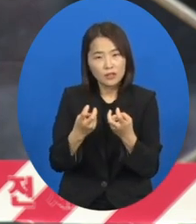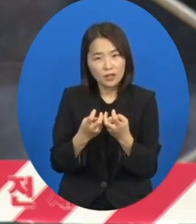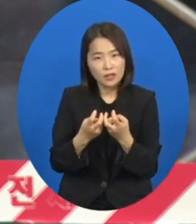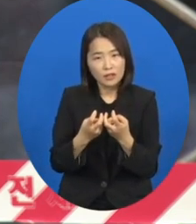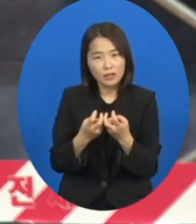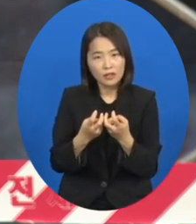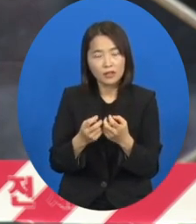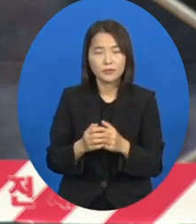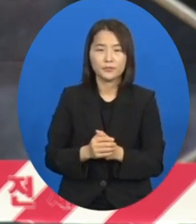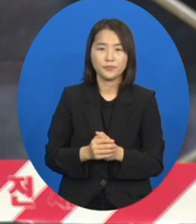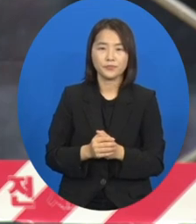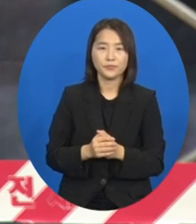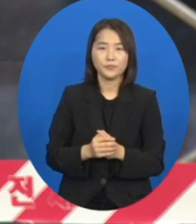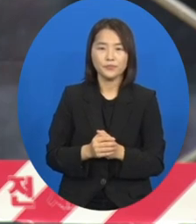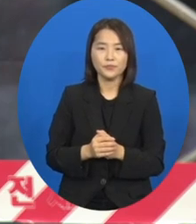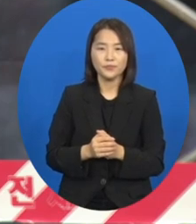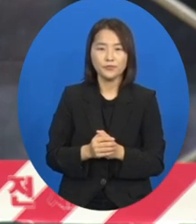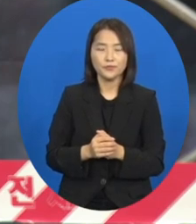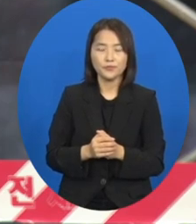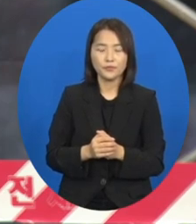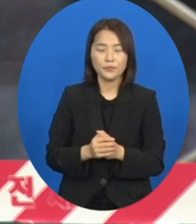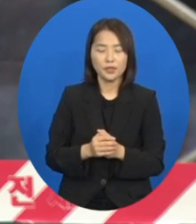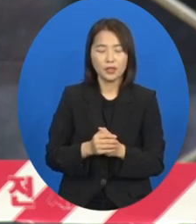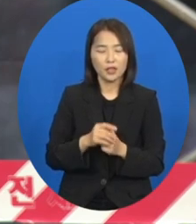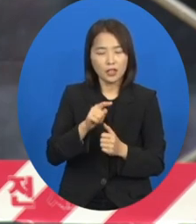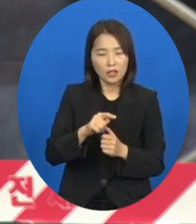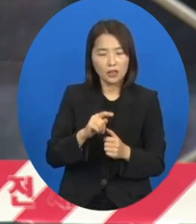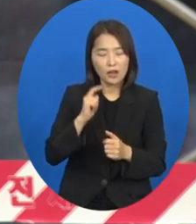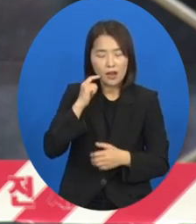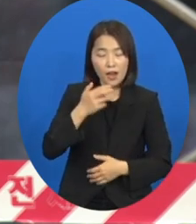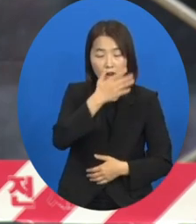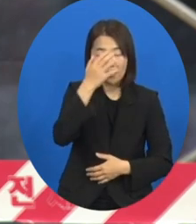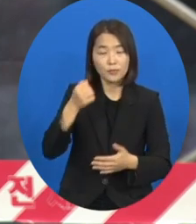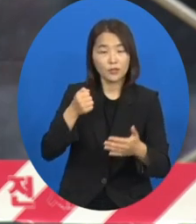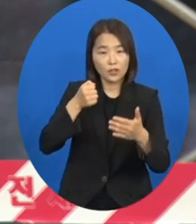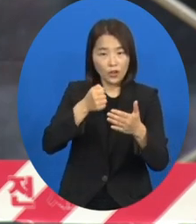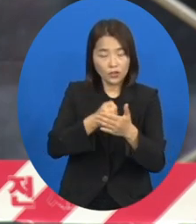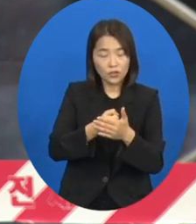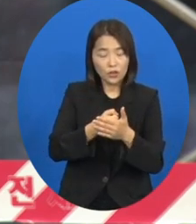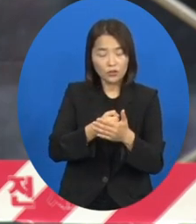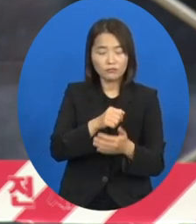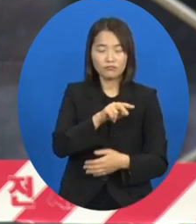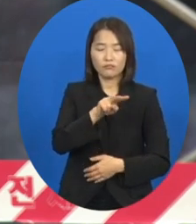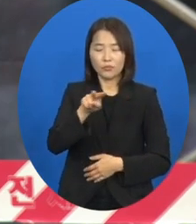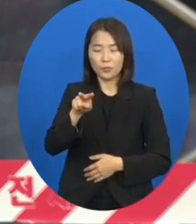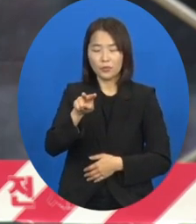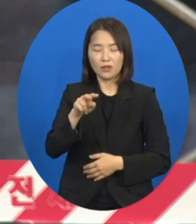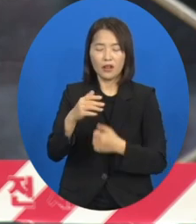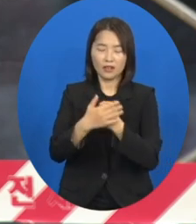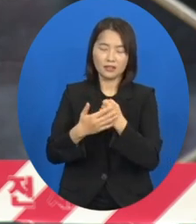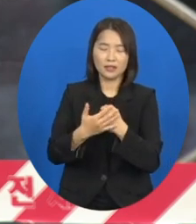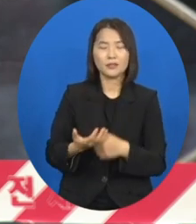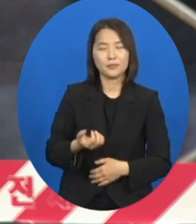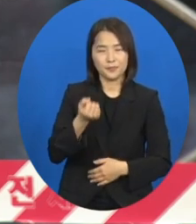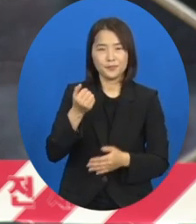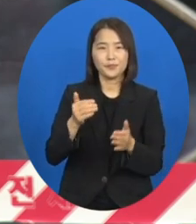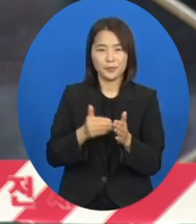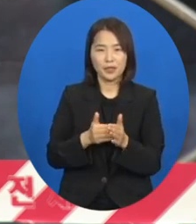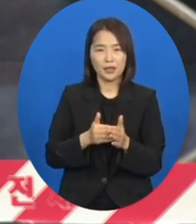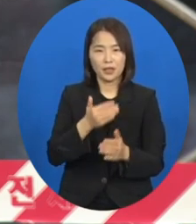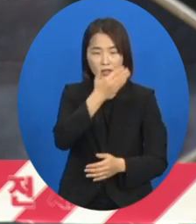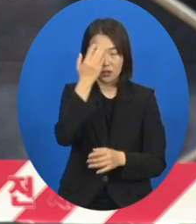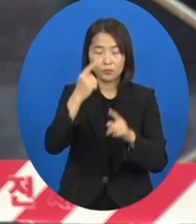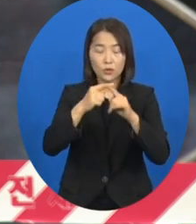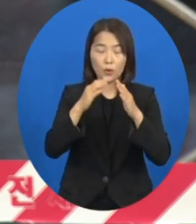이렇게 교회가 아름다운 결정을 하는 것을 지켜보면서 참 은혜를 누립니다. 젊은이 교회